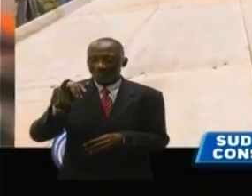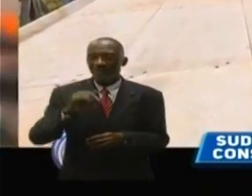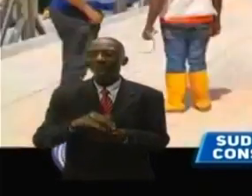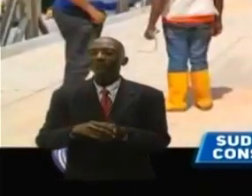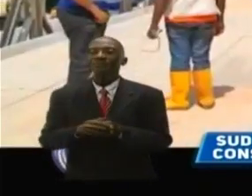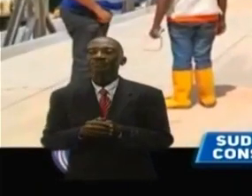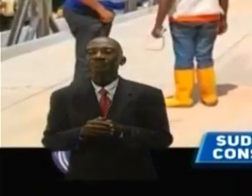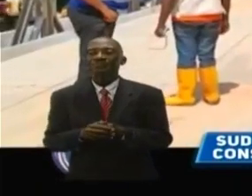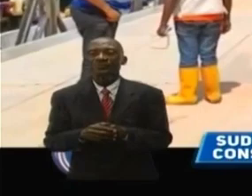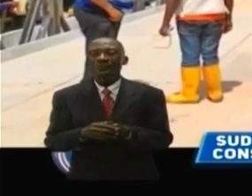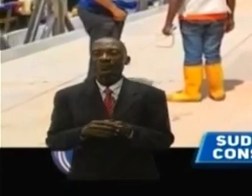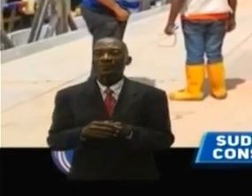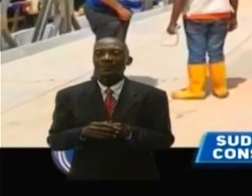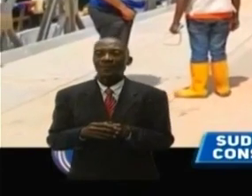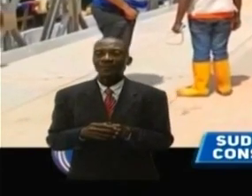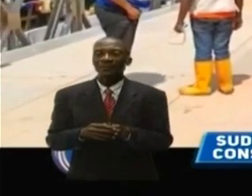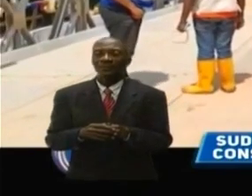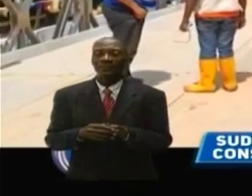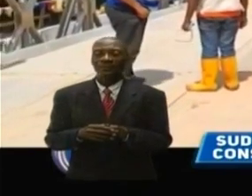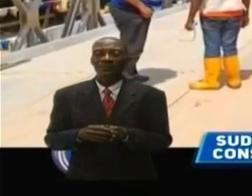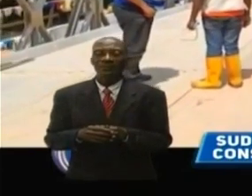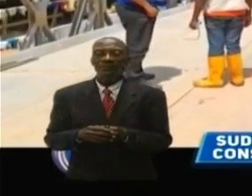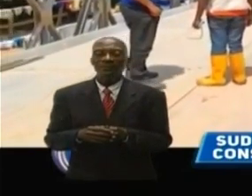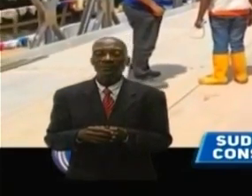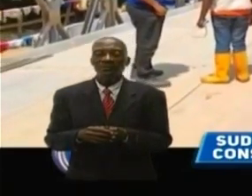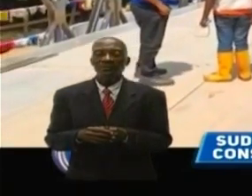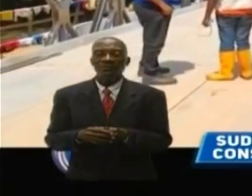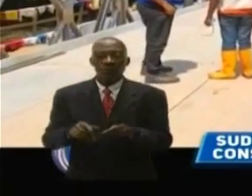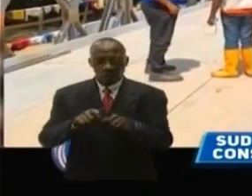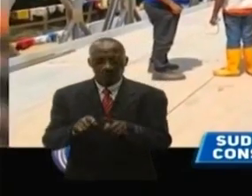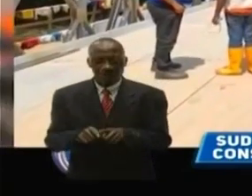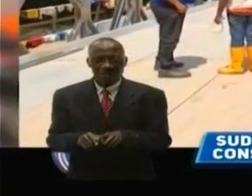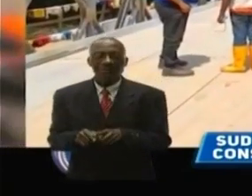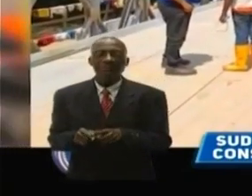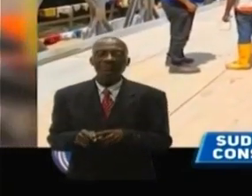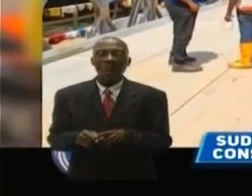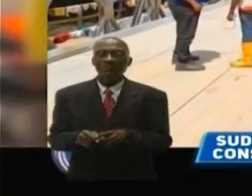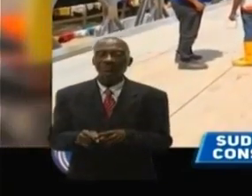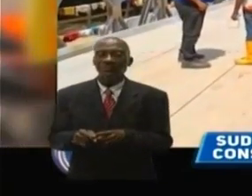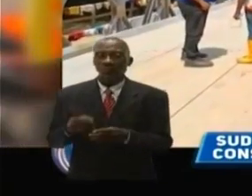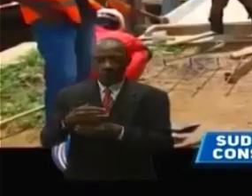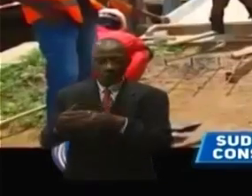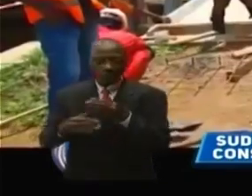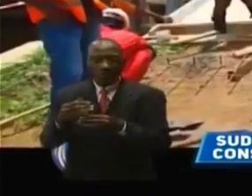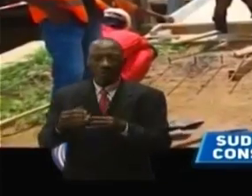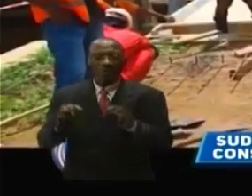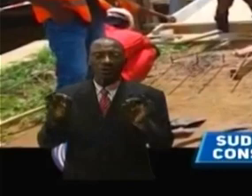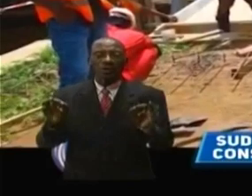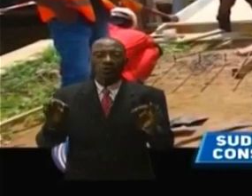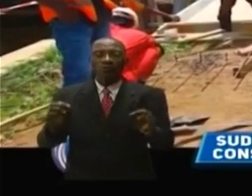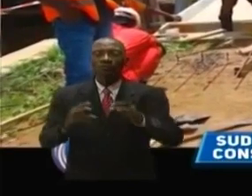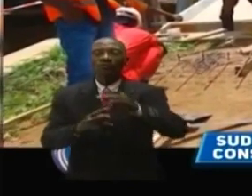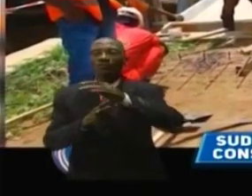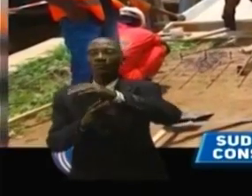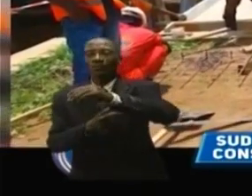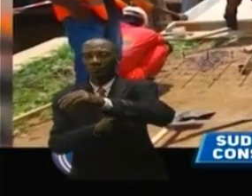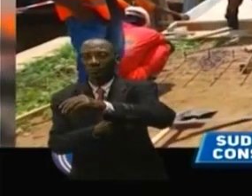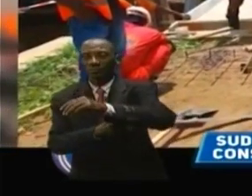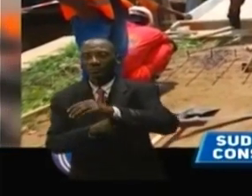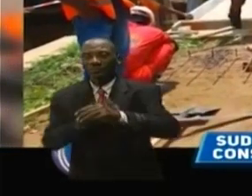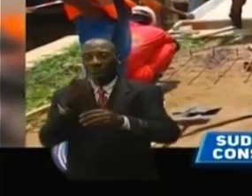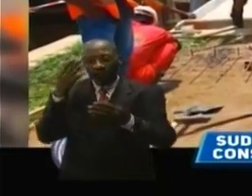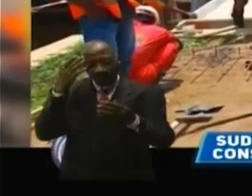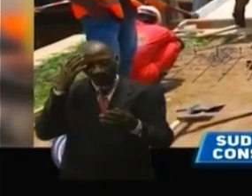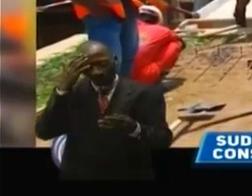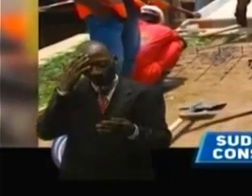provinces de la Mongala, du Nord et du Sud Ubangi. Au nombre de ces ouvrages, on compte le pont Lofélé, en pleine